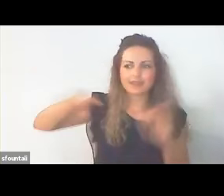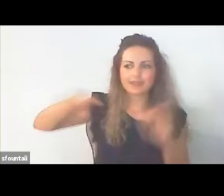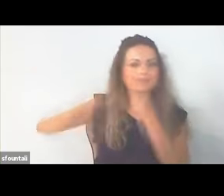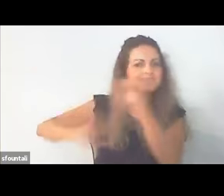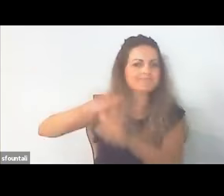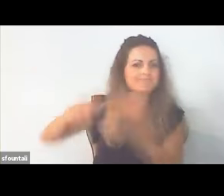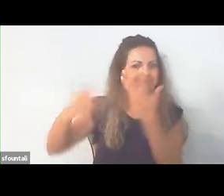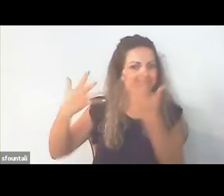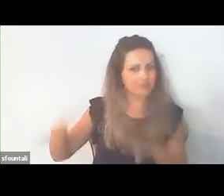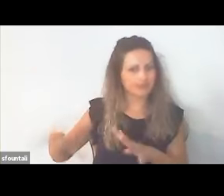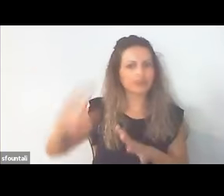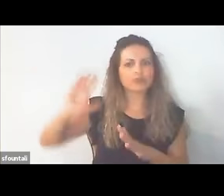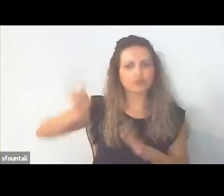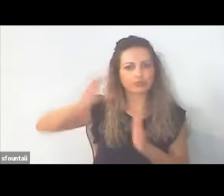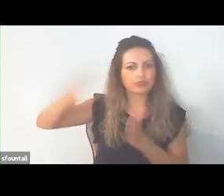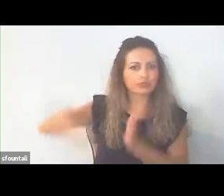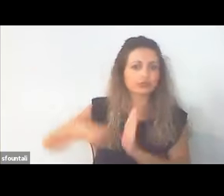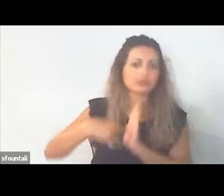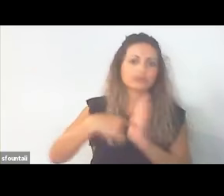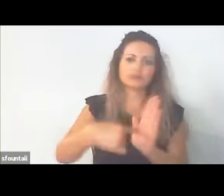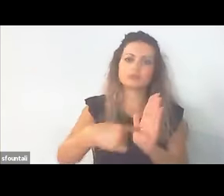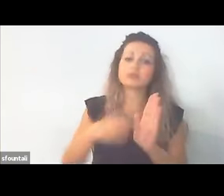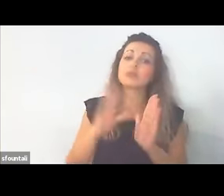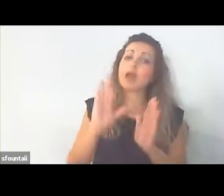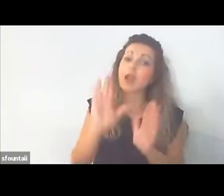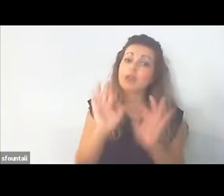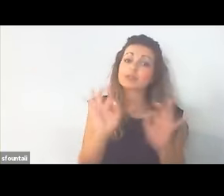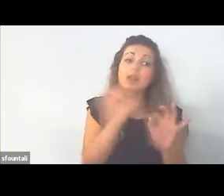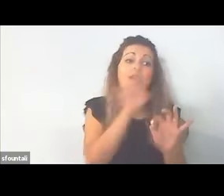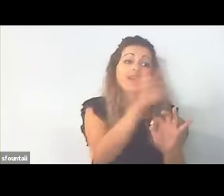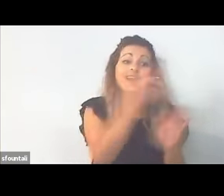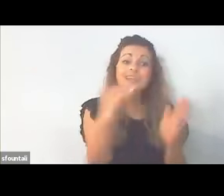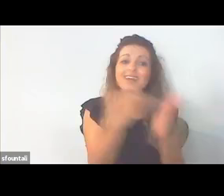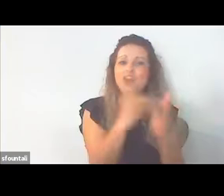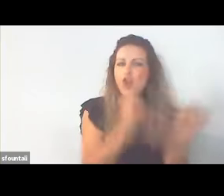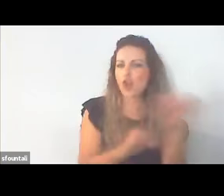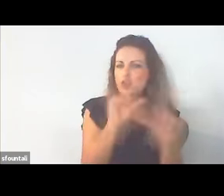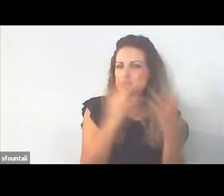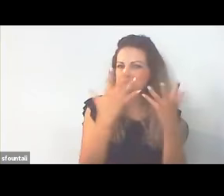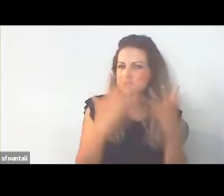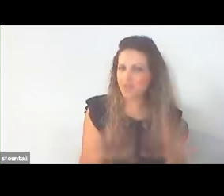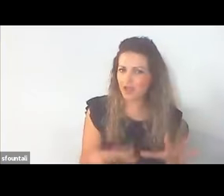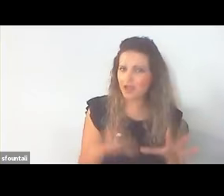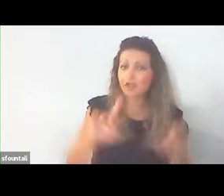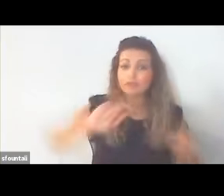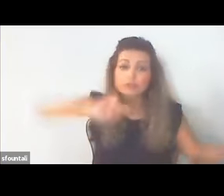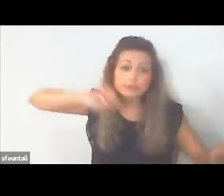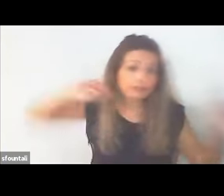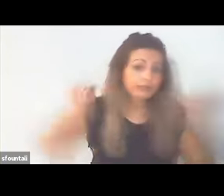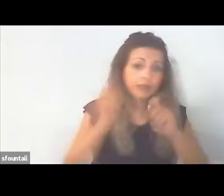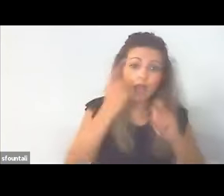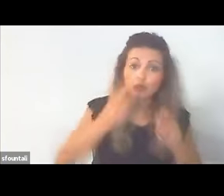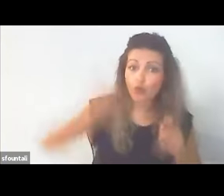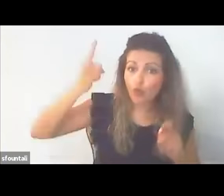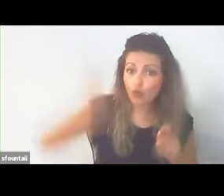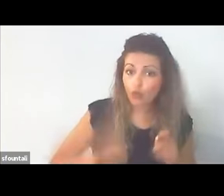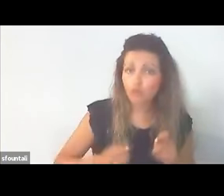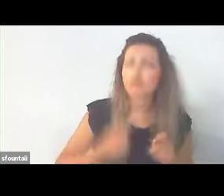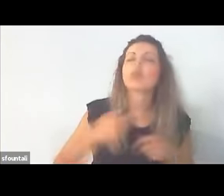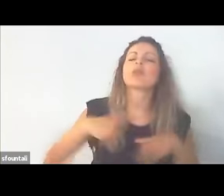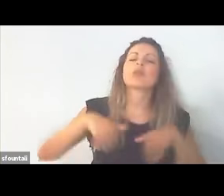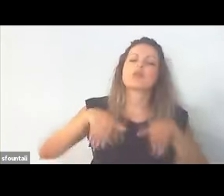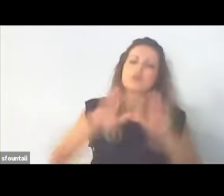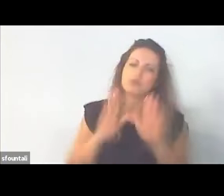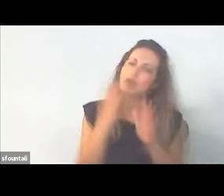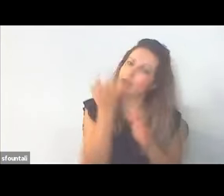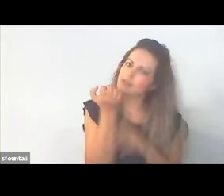έμφυλη βία. Σε καμία περίπτωση όμως δεν αλλάζει συνολικά το τοπίο. Και αυτό που βλέπουμε και την τελευταία χρονιά είναι επίσης